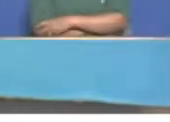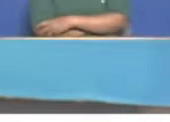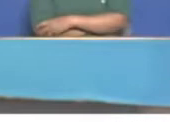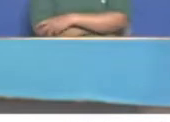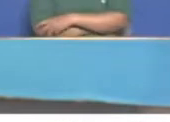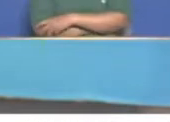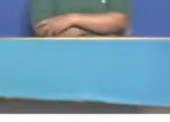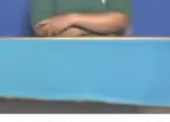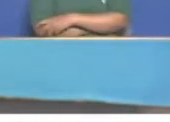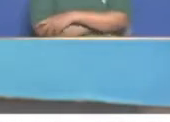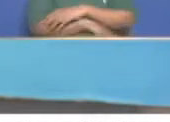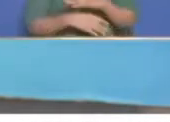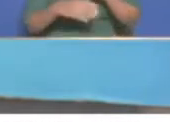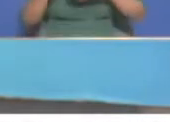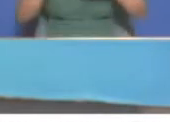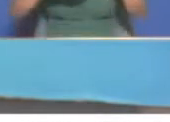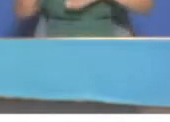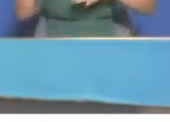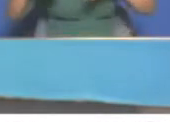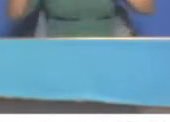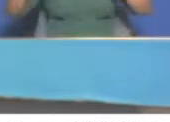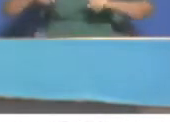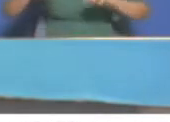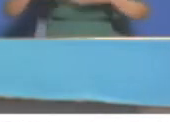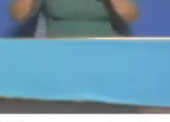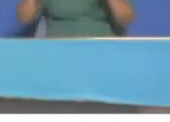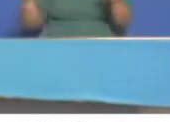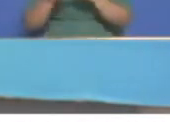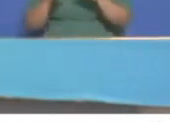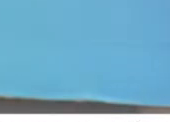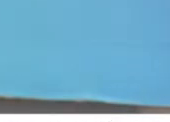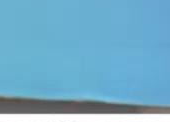vinapaswa kupeana vyeti kulingana na vile wananchi